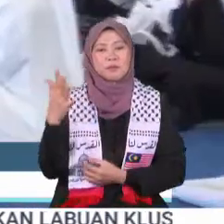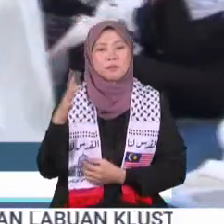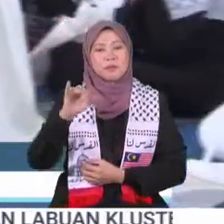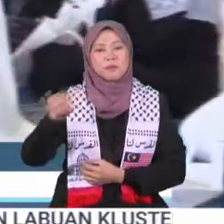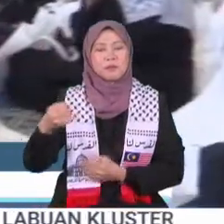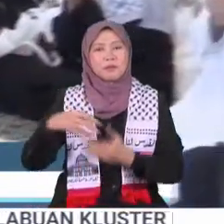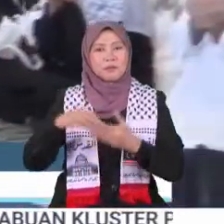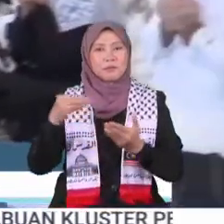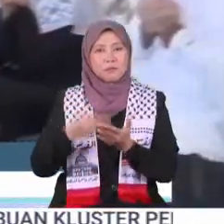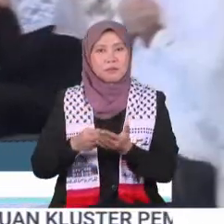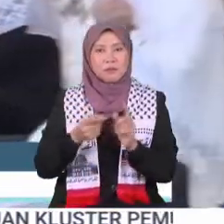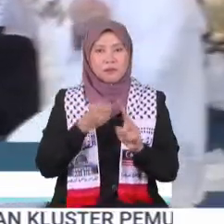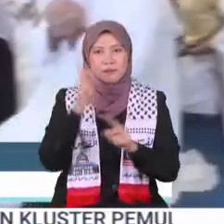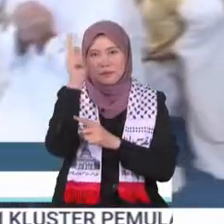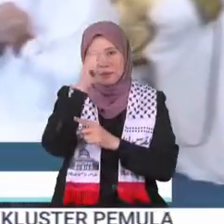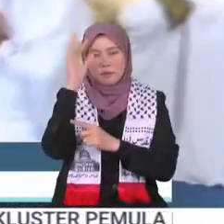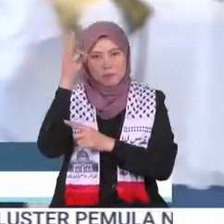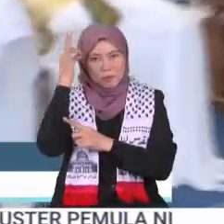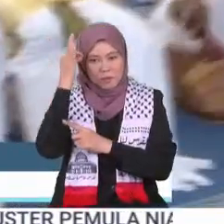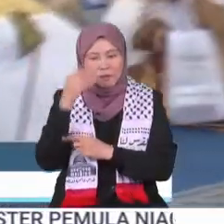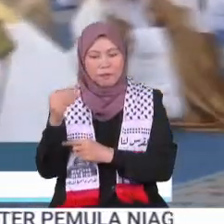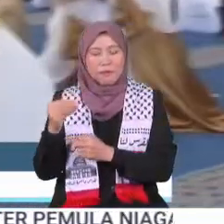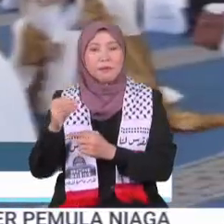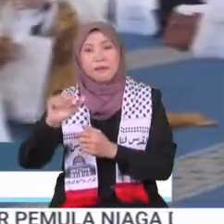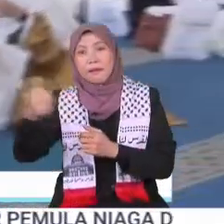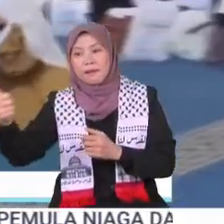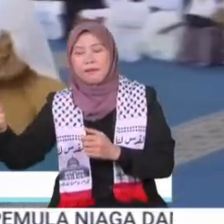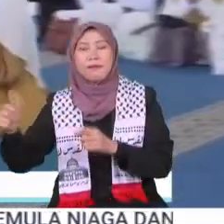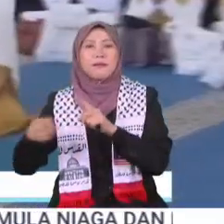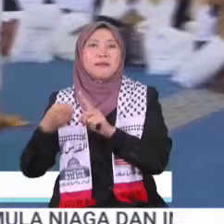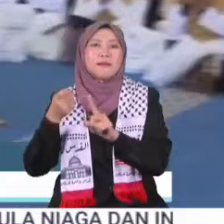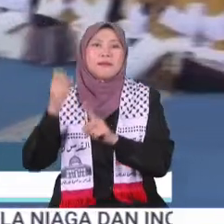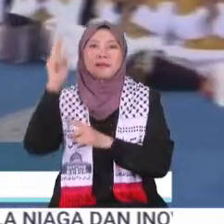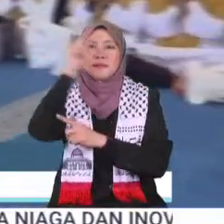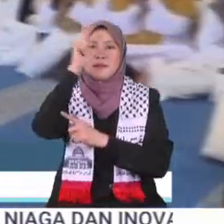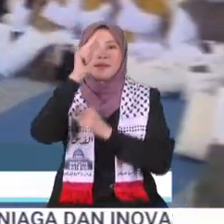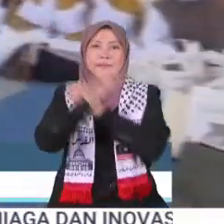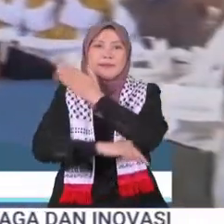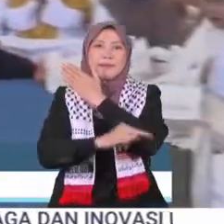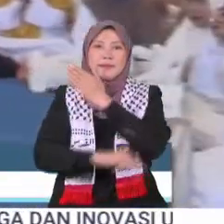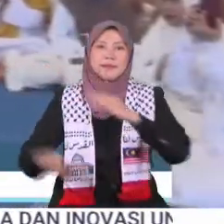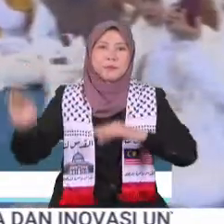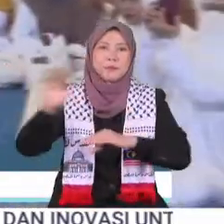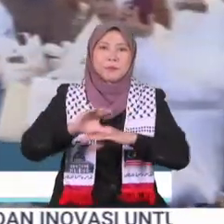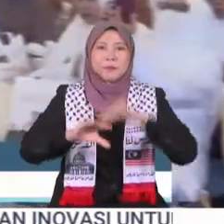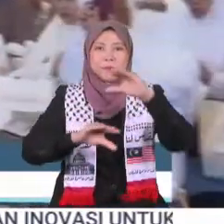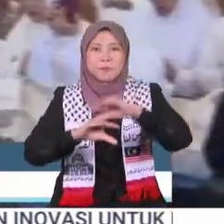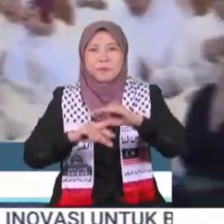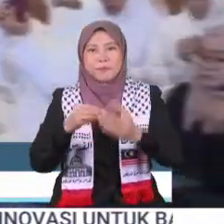RM15 juta diperuntuk Kerajaan Persekutuan dan bakinya dari Kerajaan Negeri.